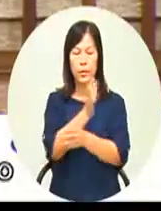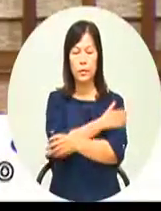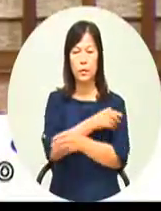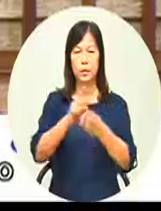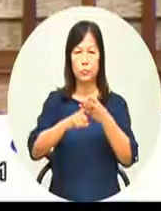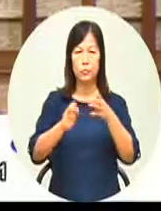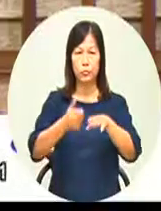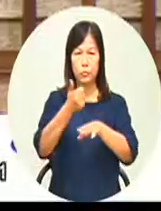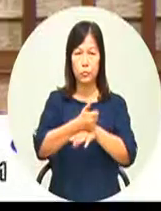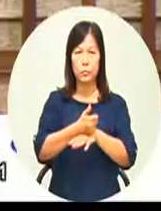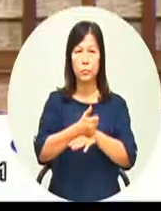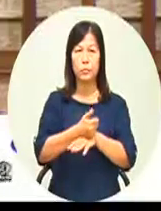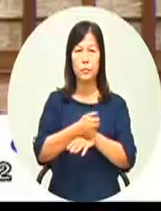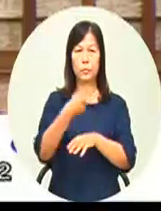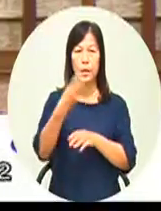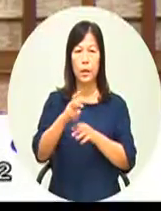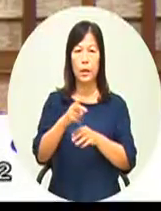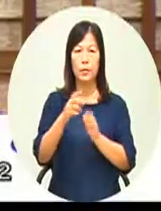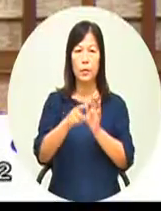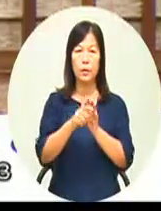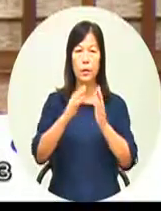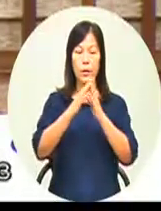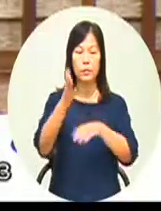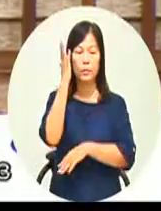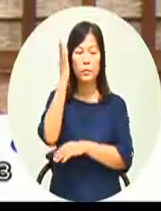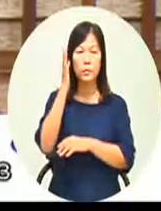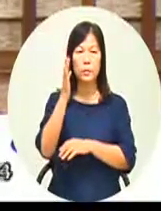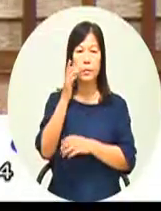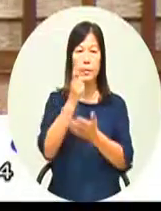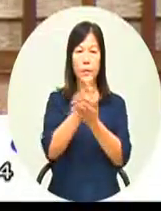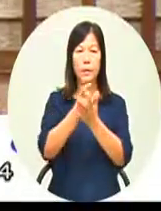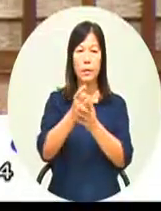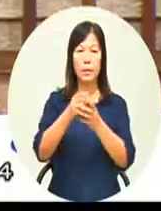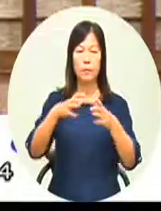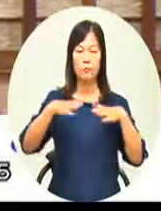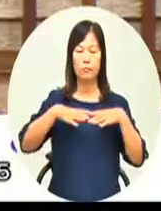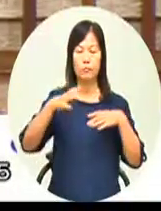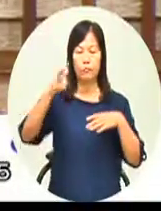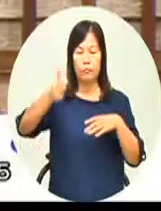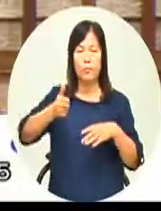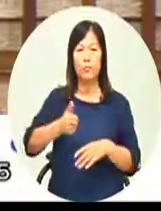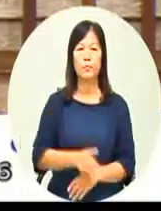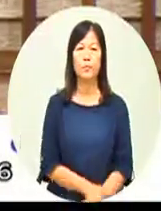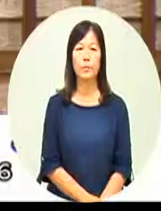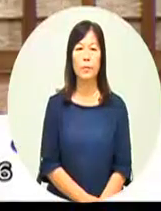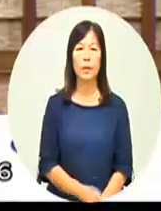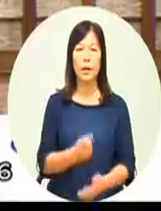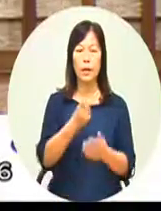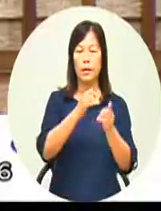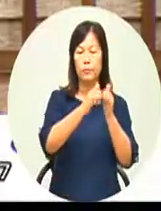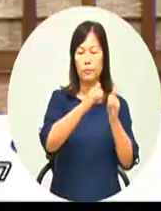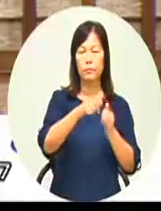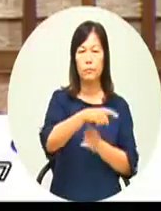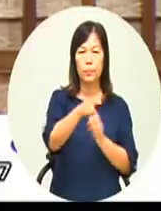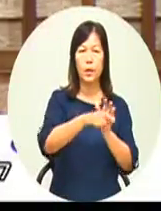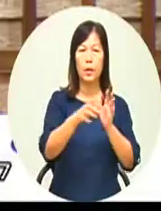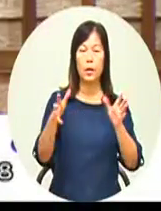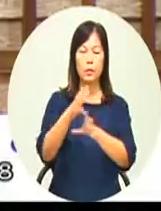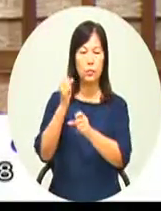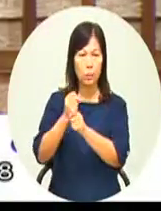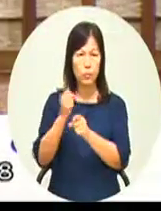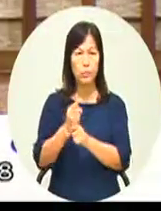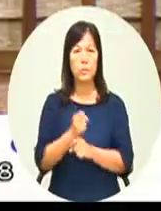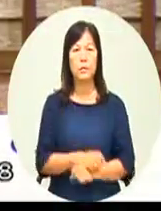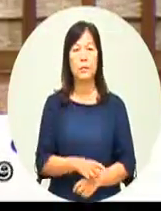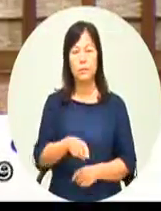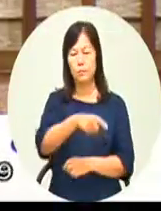以及我们交通部门的市政府的各位的首长们，啊，及市民朋友议员同事，